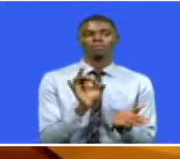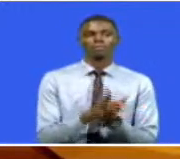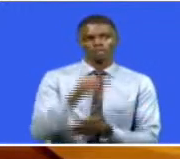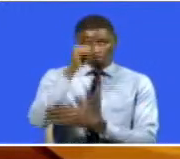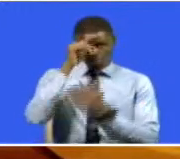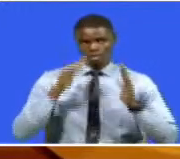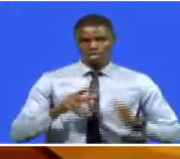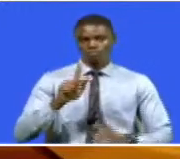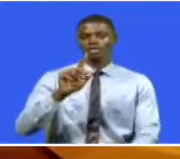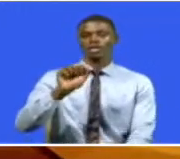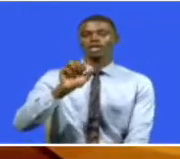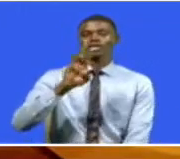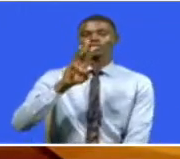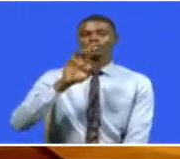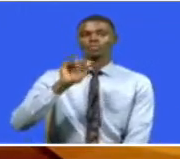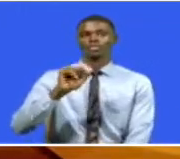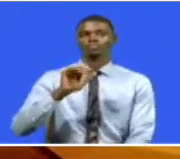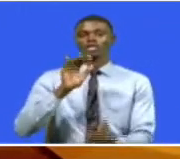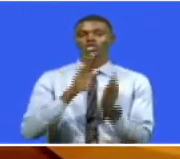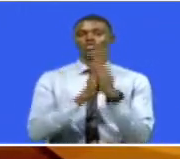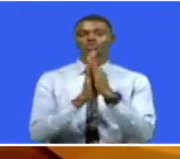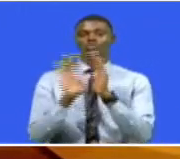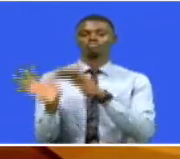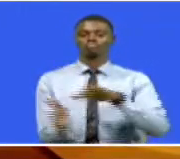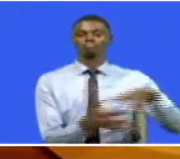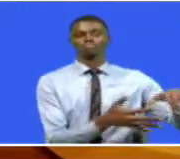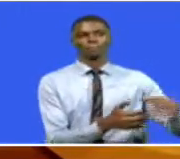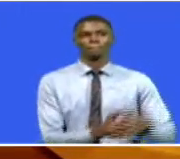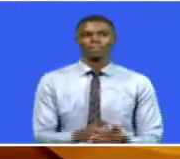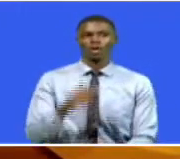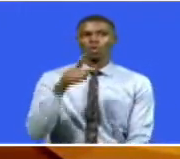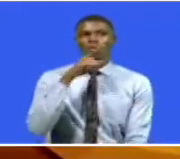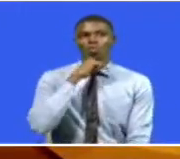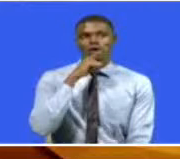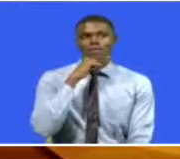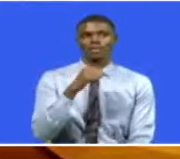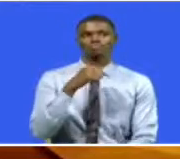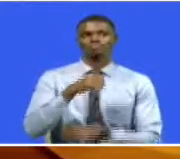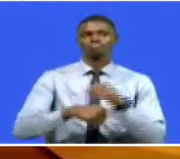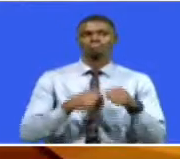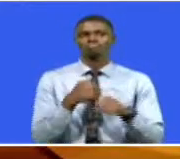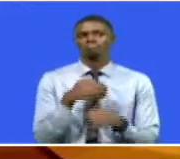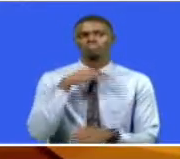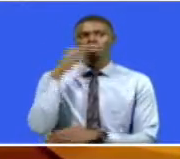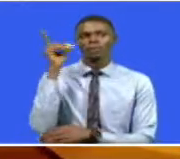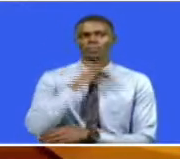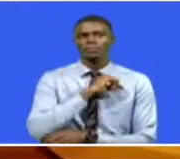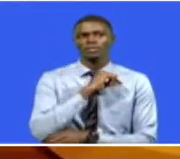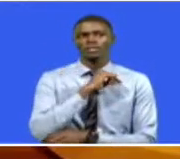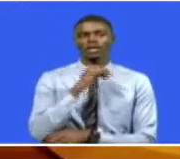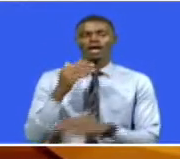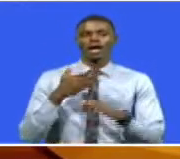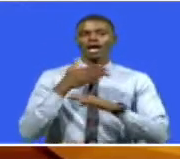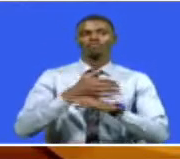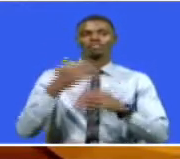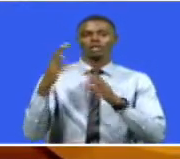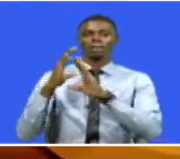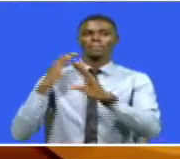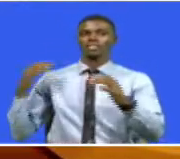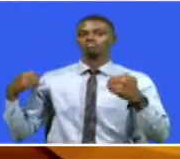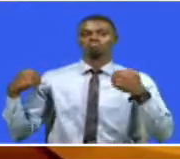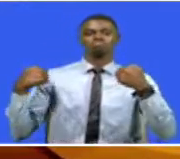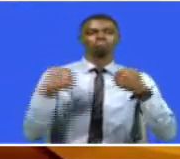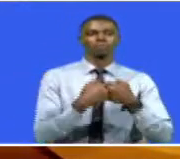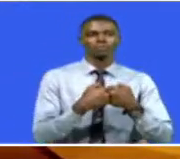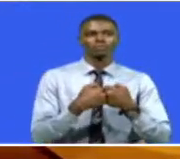madarakani Gavana Kawira Mwangaza. Tukiachana na taarifa hiyo, ni kwamba mwanamume mmoja wa umri wa makamo amefariki baada ya kugongwa na basi la abiria